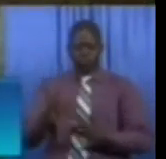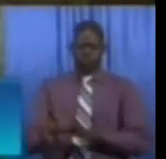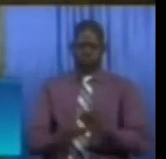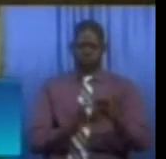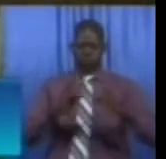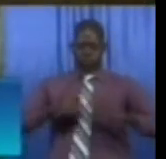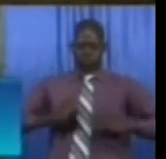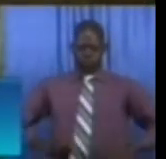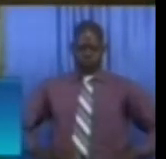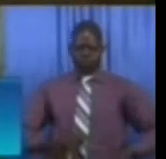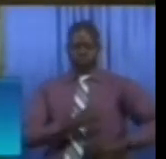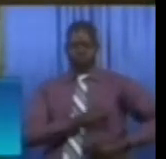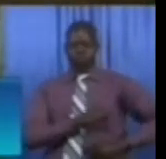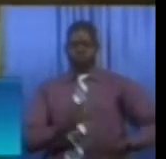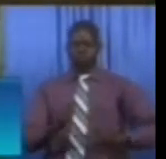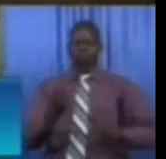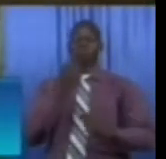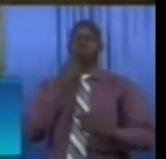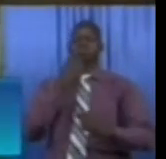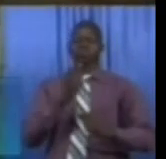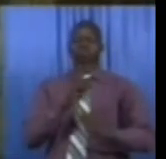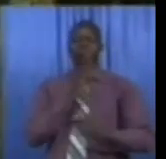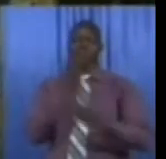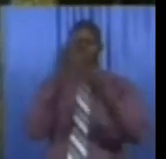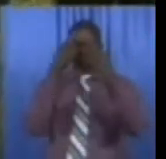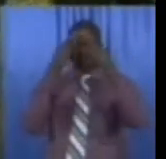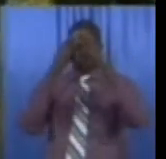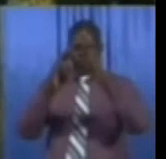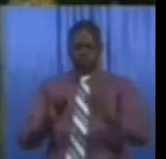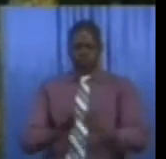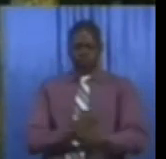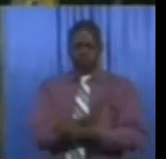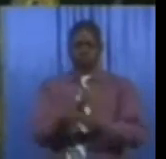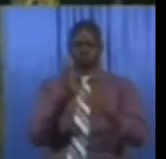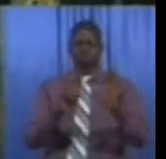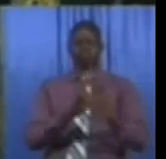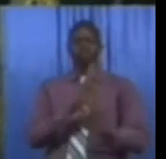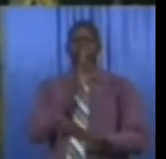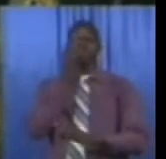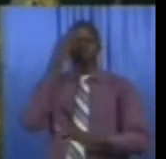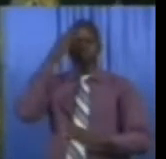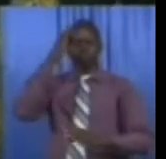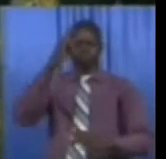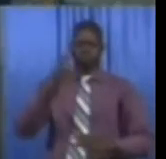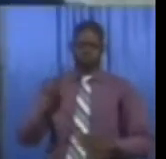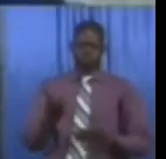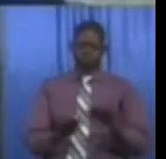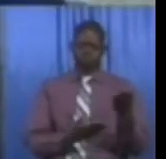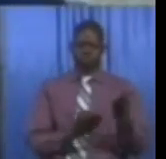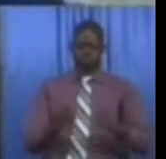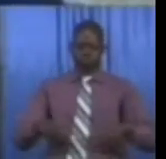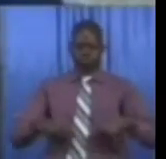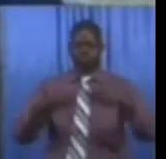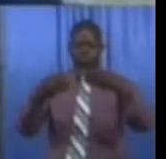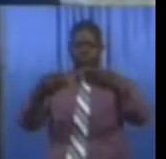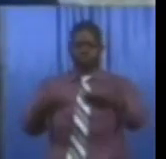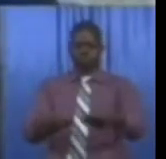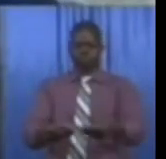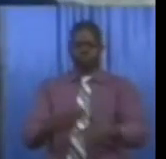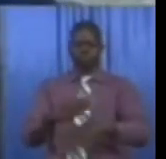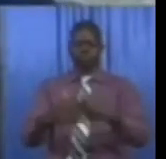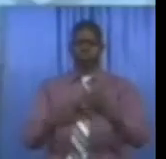d'armée qui mérite tout respect et admiration, ne serait-ce que pour les énormes services qu'il rend. Et c'est tout